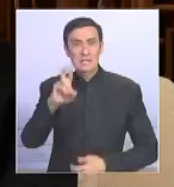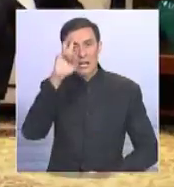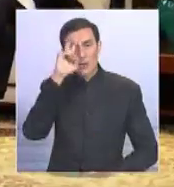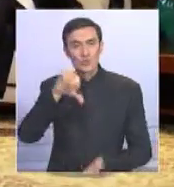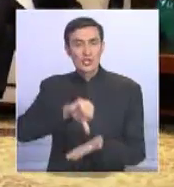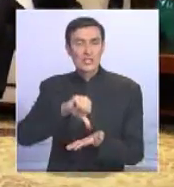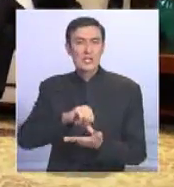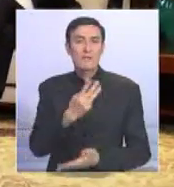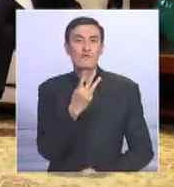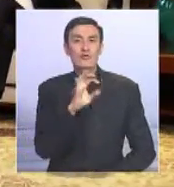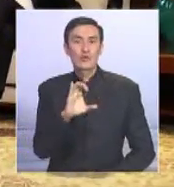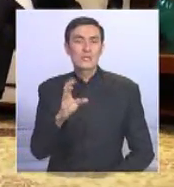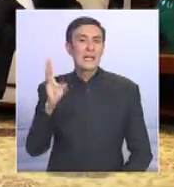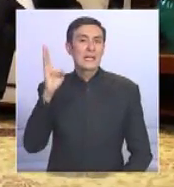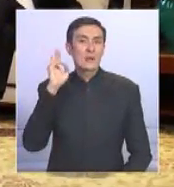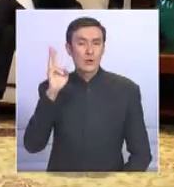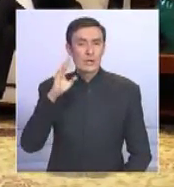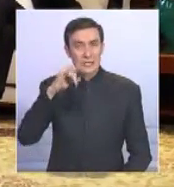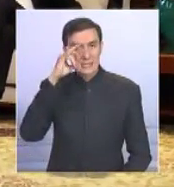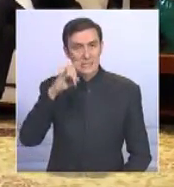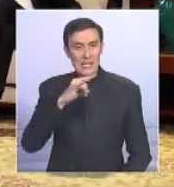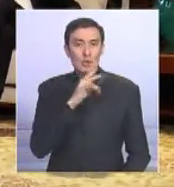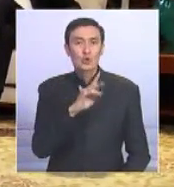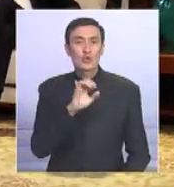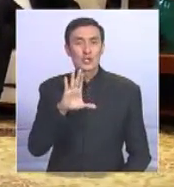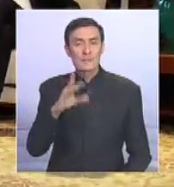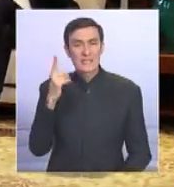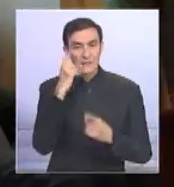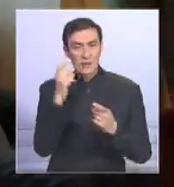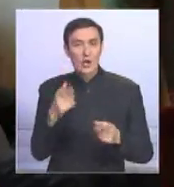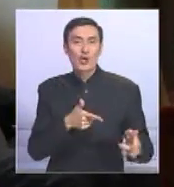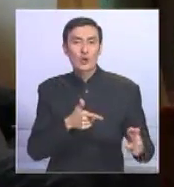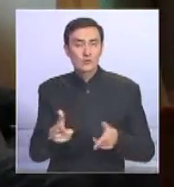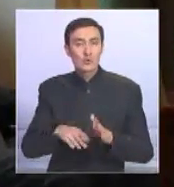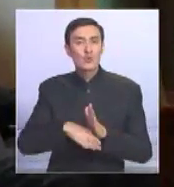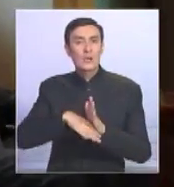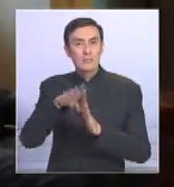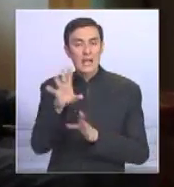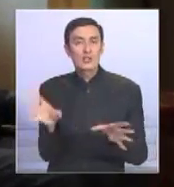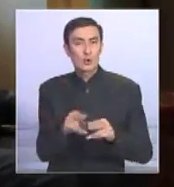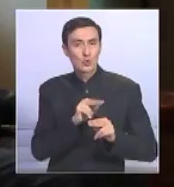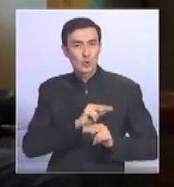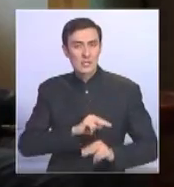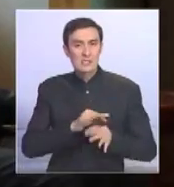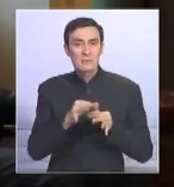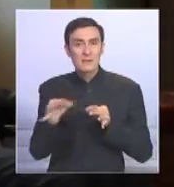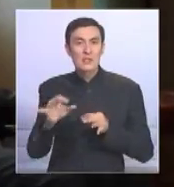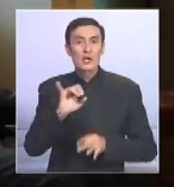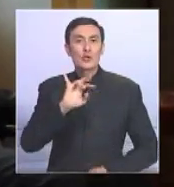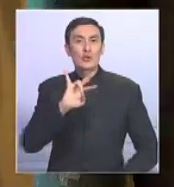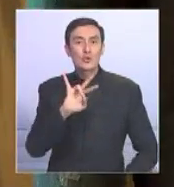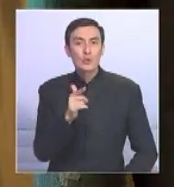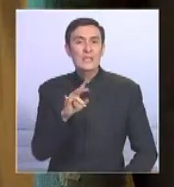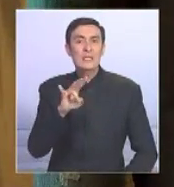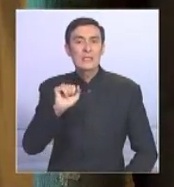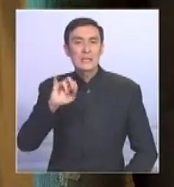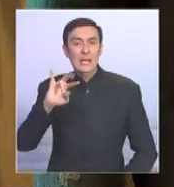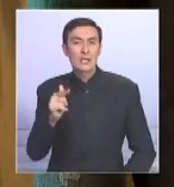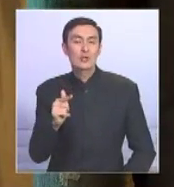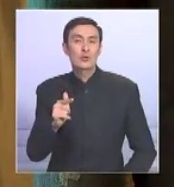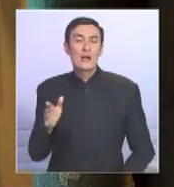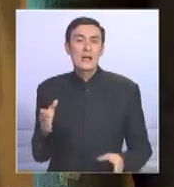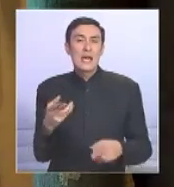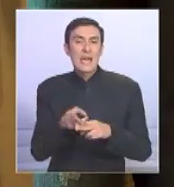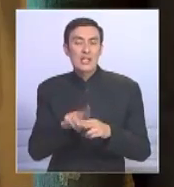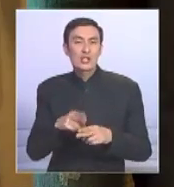ШОС. Посол Казахстана в Китае Шахрат Нурышев заявил о готовности укреплять сотрудничество с провинцией Юньнань. Тем более, что местная